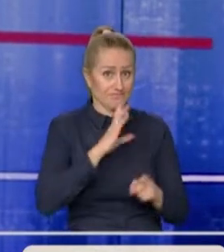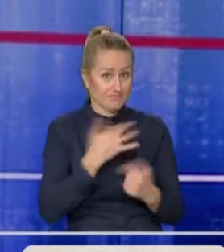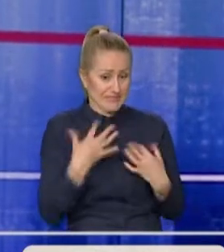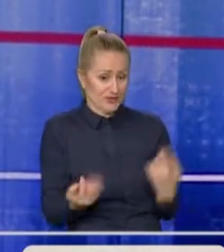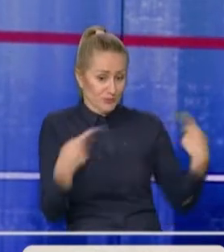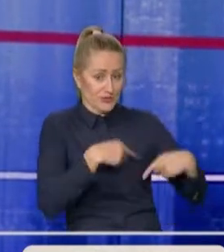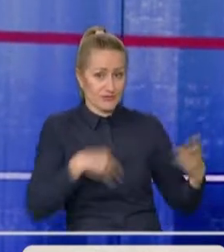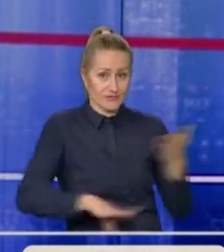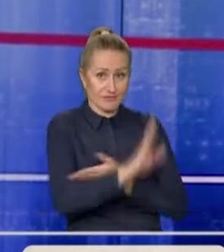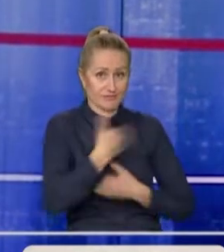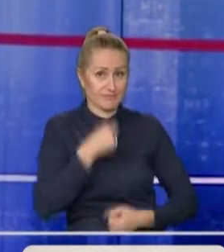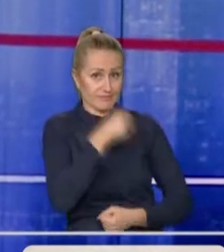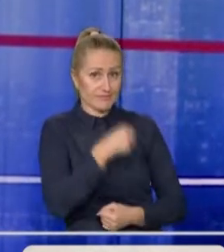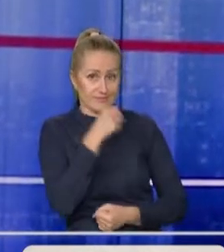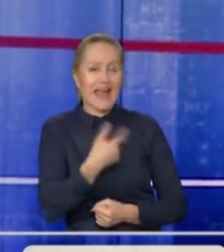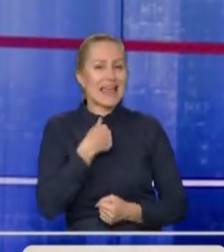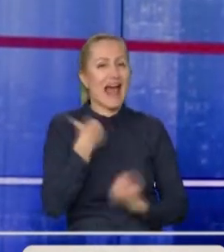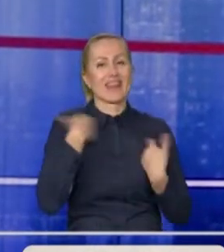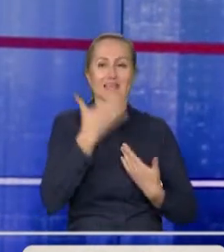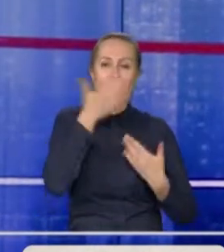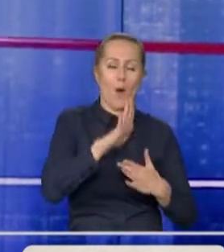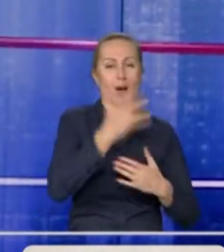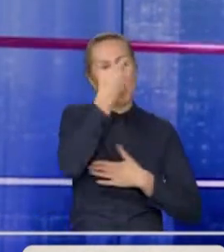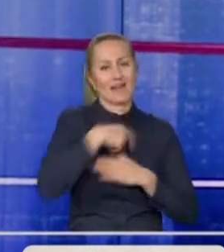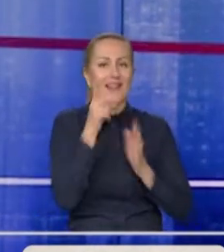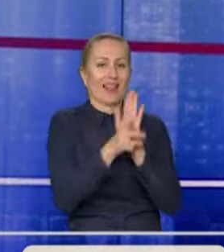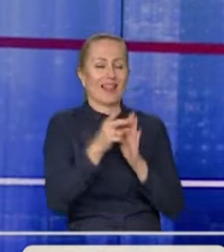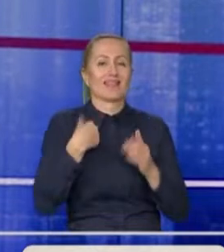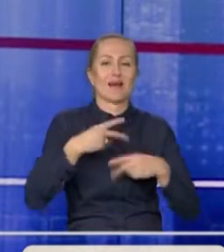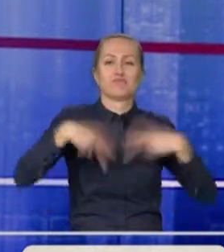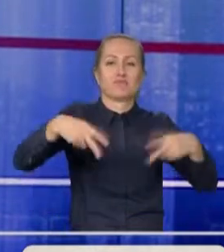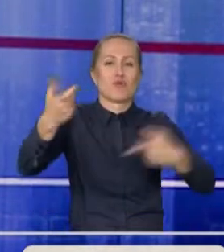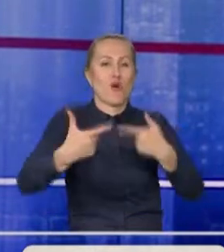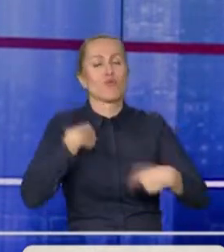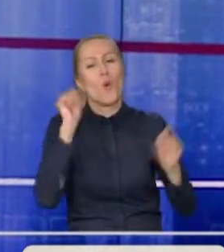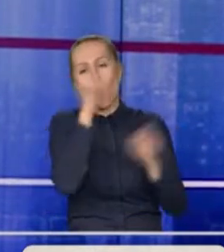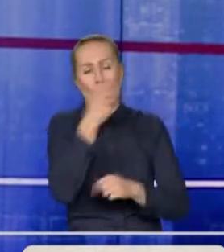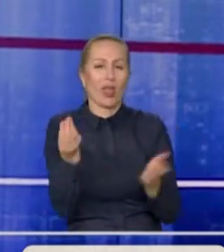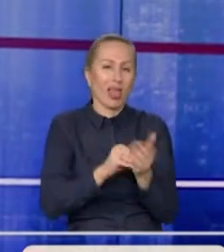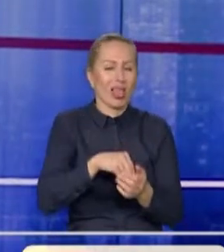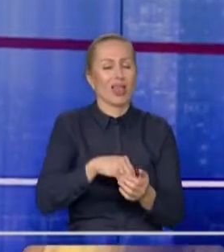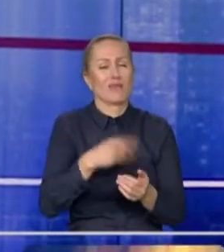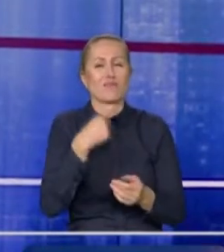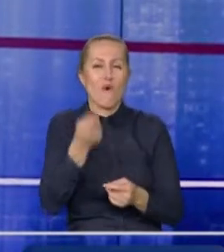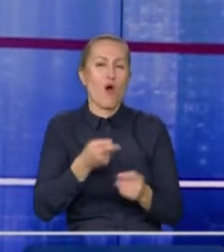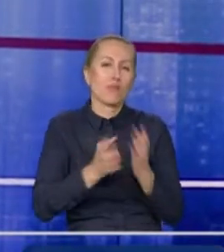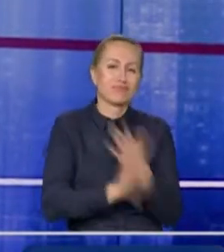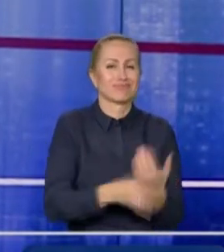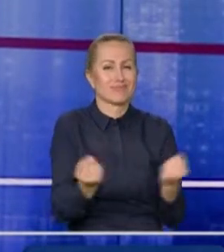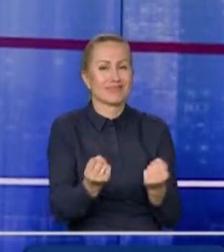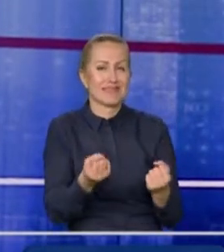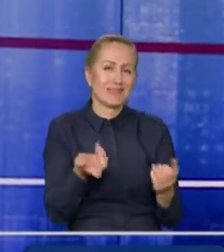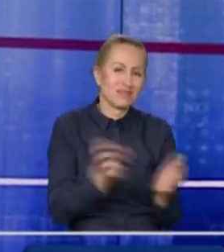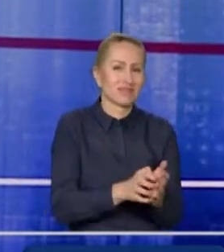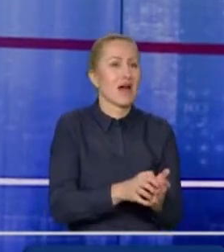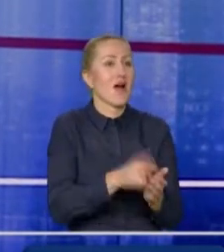programu, i ja nie chcę zaistnieć, tak, i być cytowany w serwisach, tak, bo powiem coś głupiego, coś ostrego, no to będzie fajnie, tak, bo pani będzie